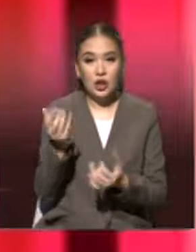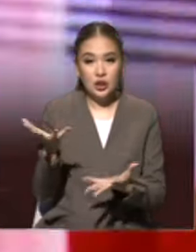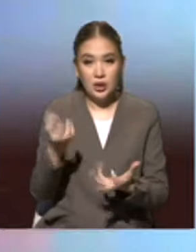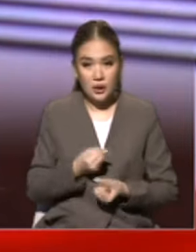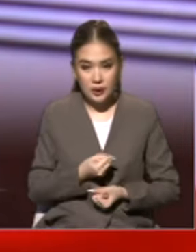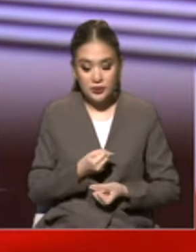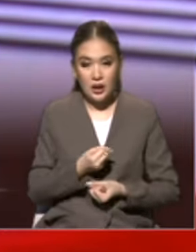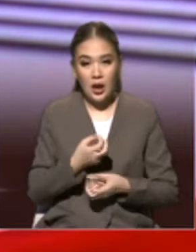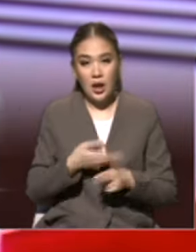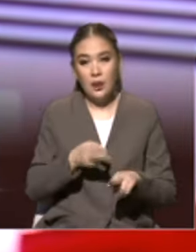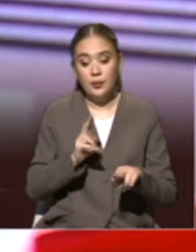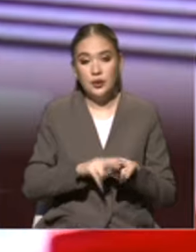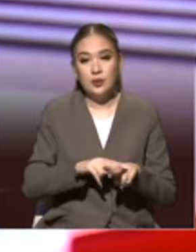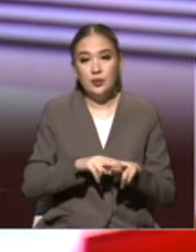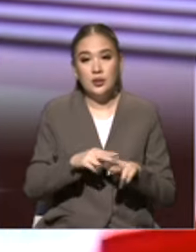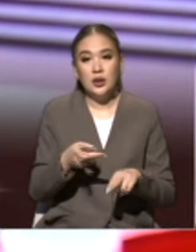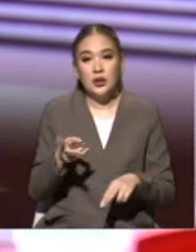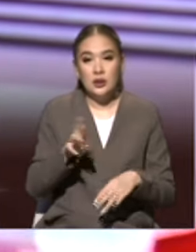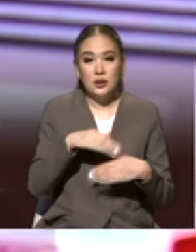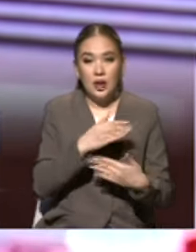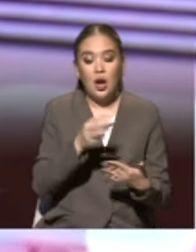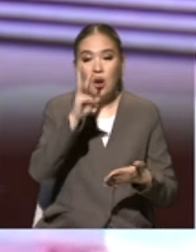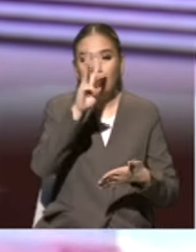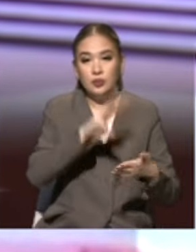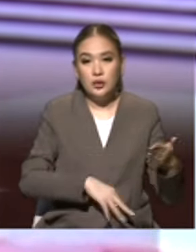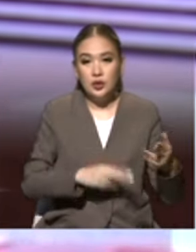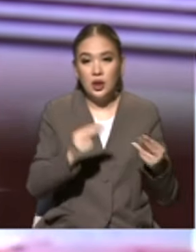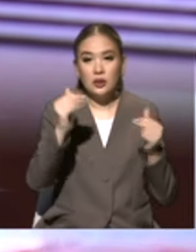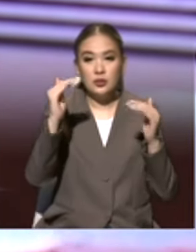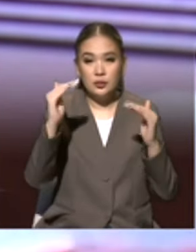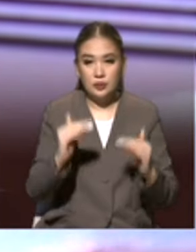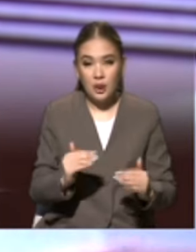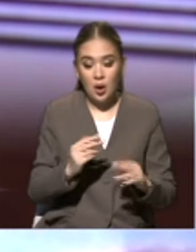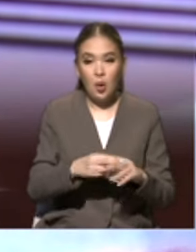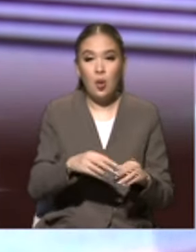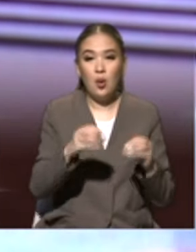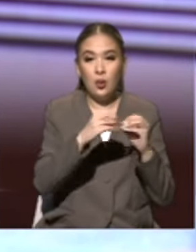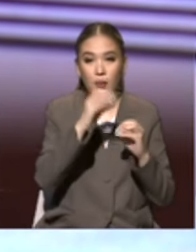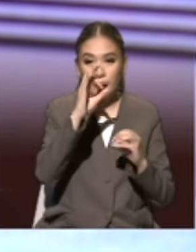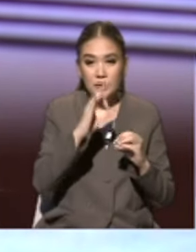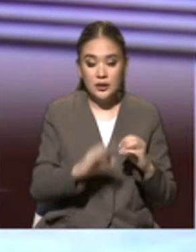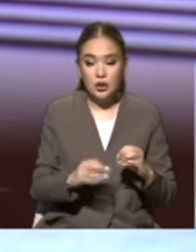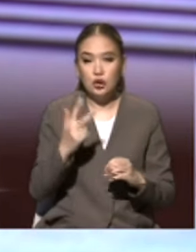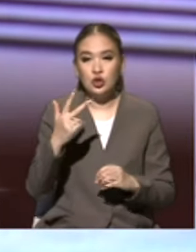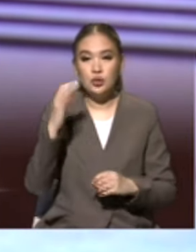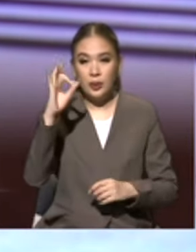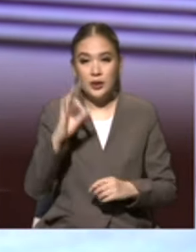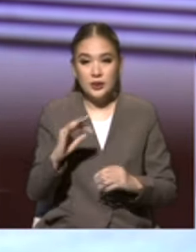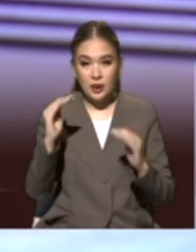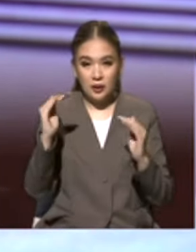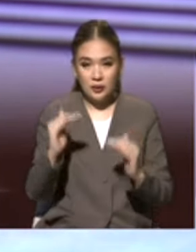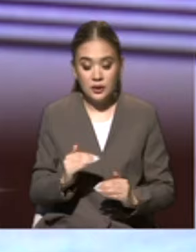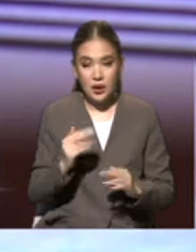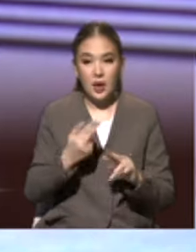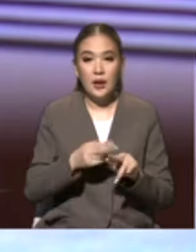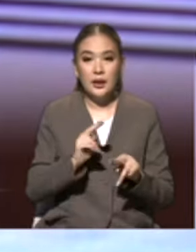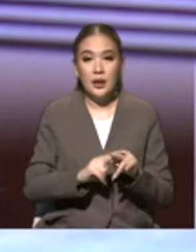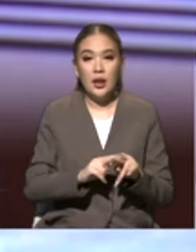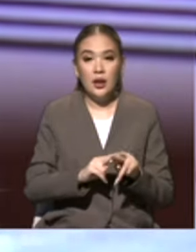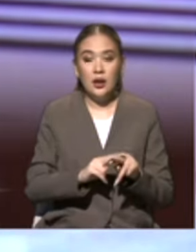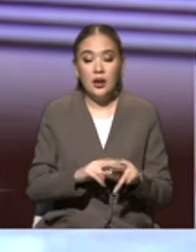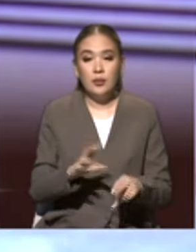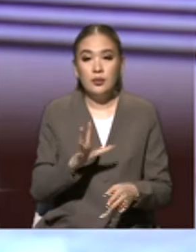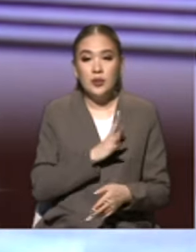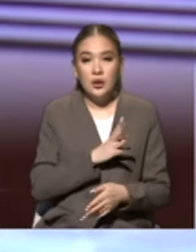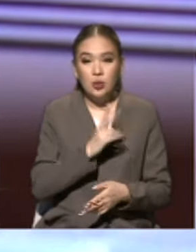қатар отандық өнім берушілер үшін айыппұл мөлшері төмендеп отыр. 10%-дан 3%-ға дейін. Одан бөлек отандық өнім берушілер мына кепілдендірілген сома